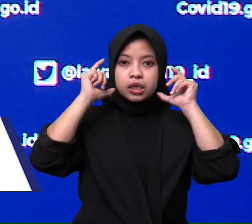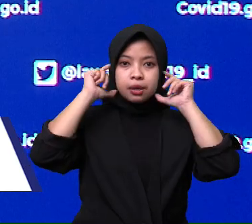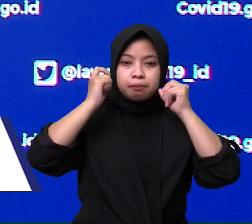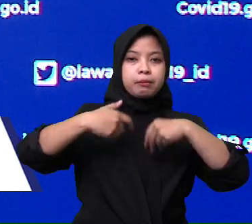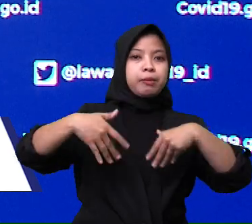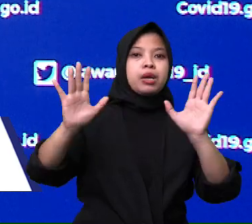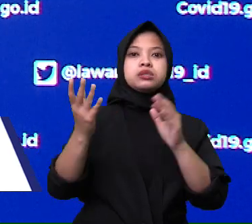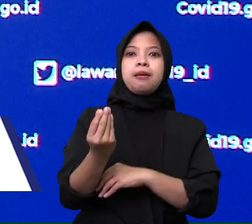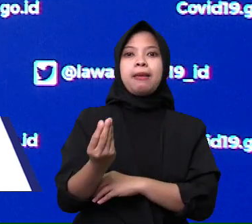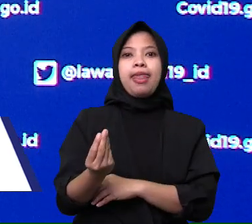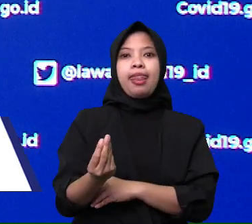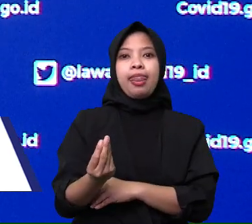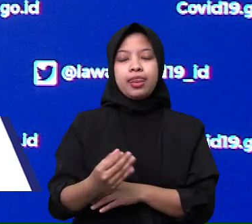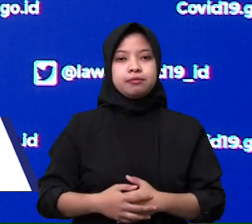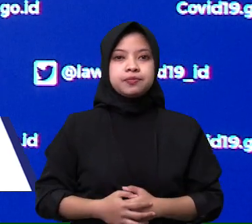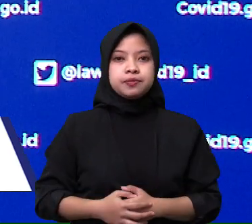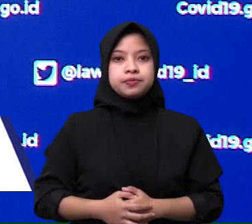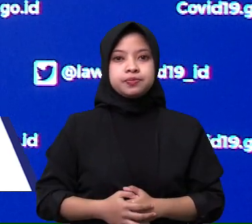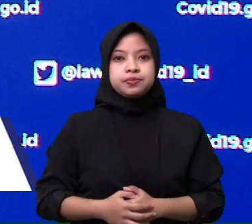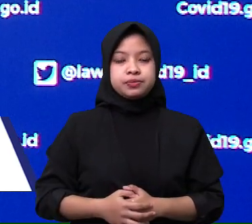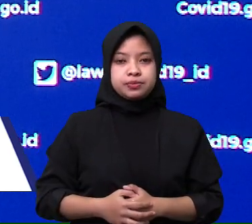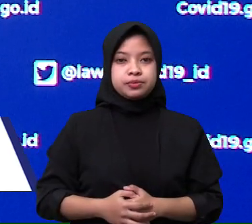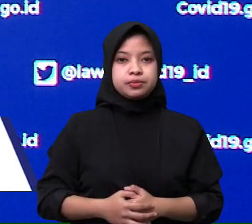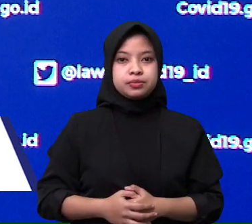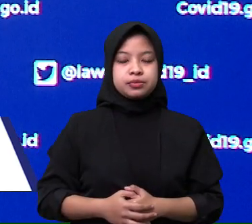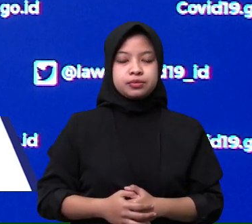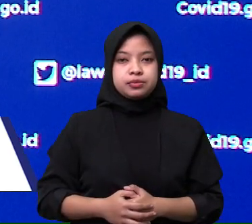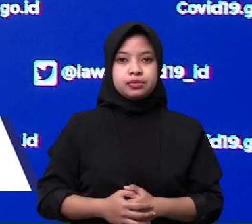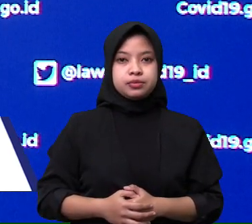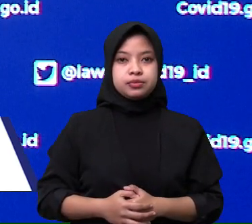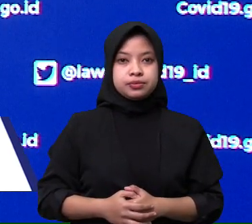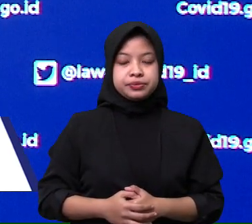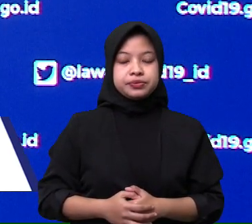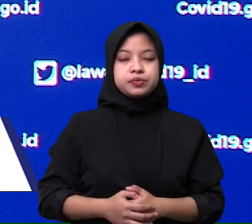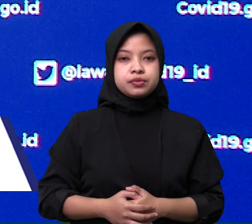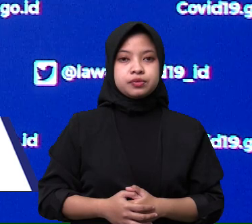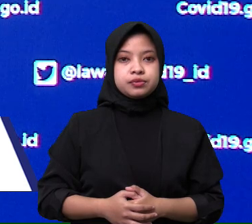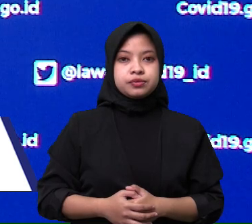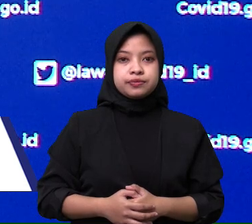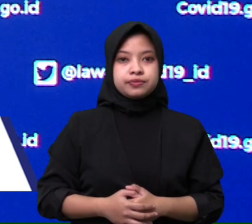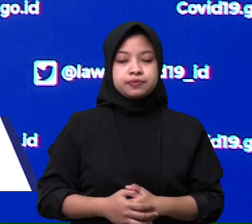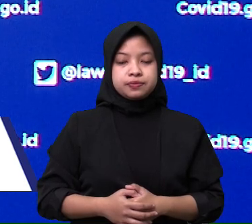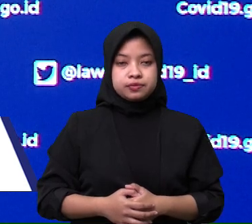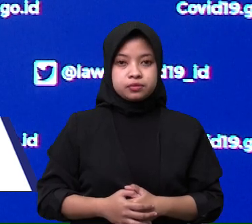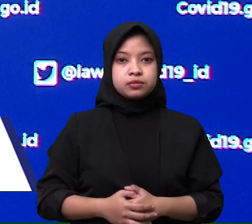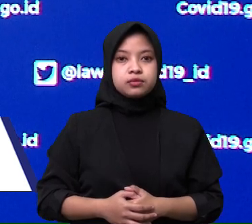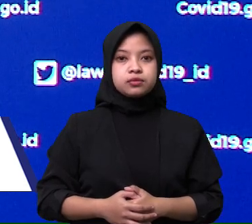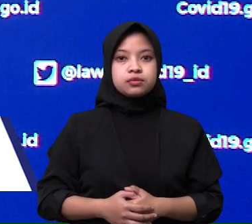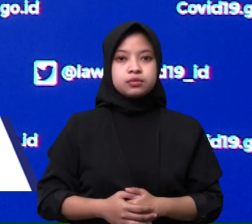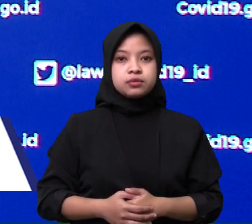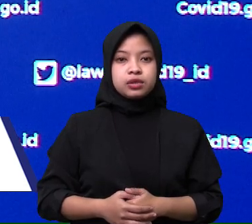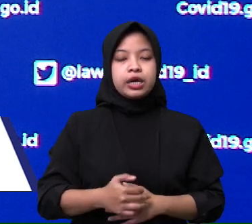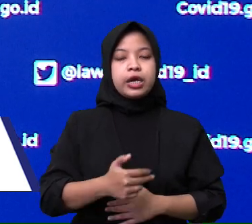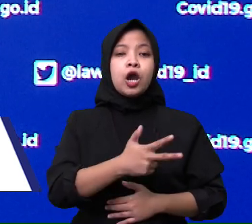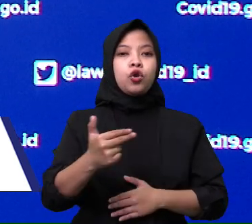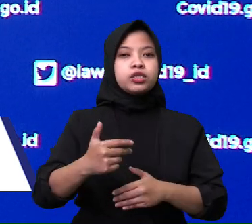kasih. Baik, seperti yang saya sampaikan sebelumnya, saat ini Indonesia masuk ke dalam proses